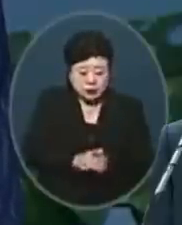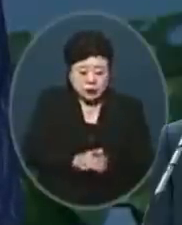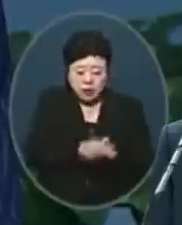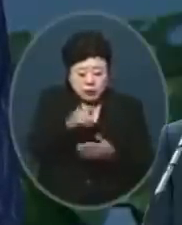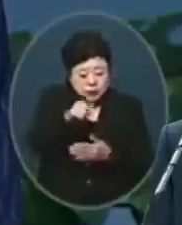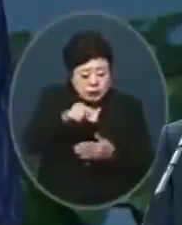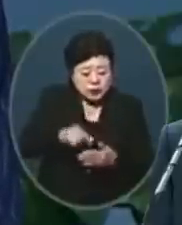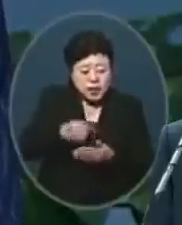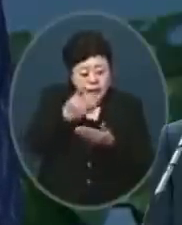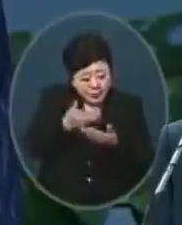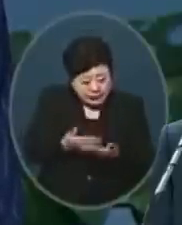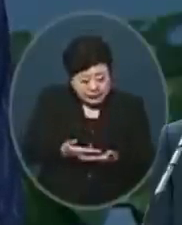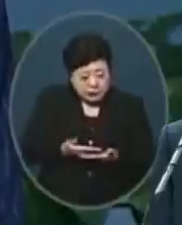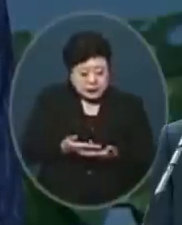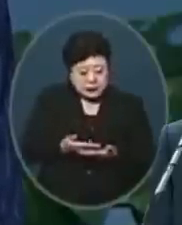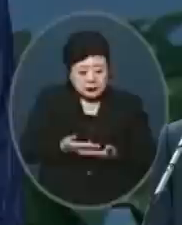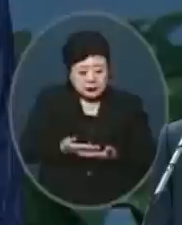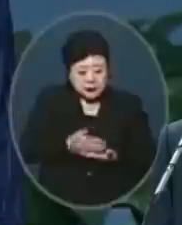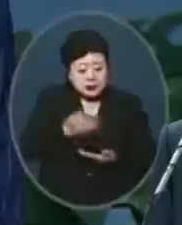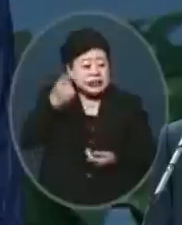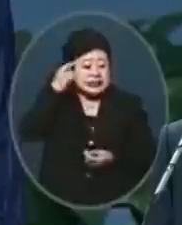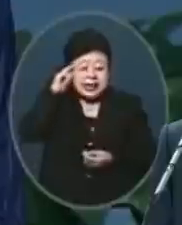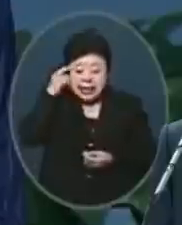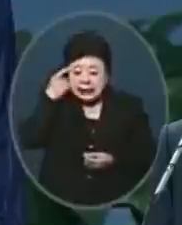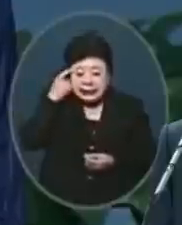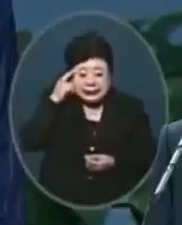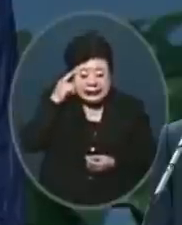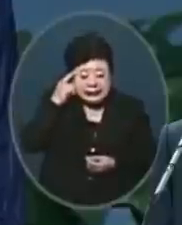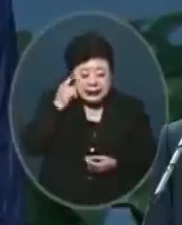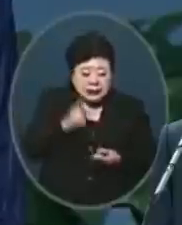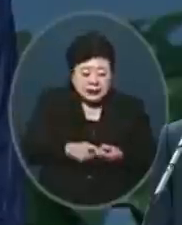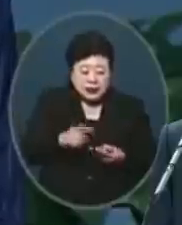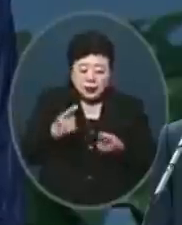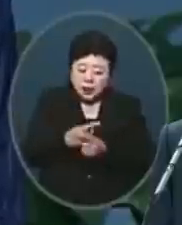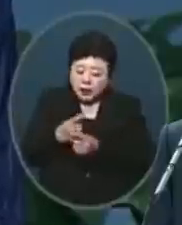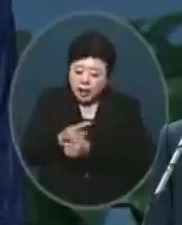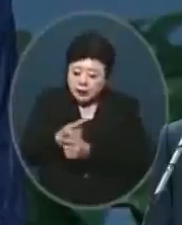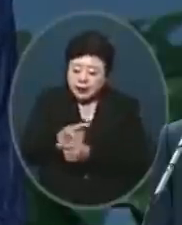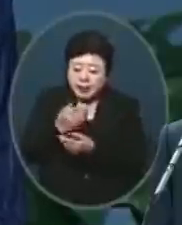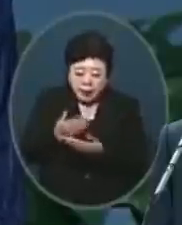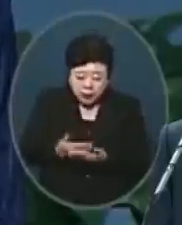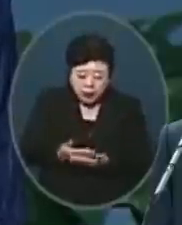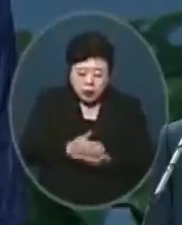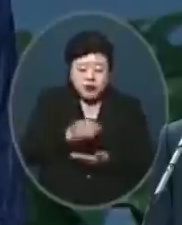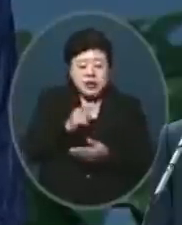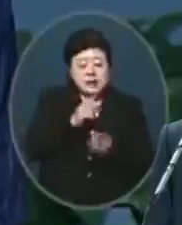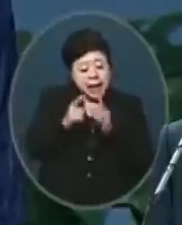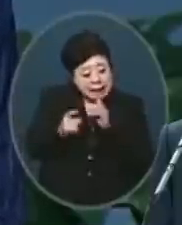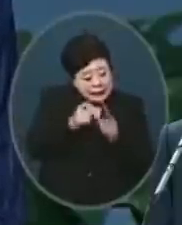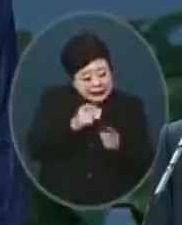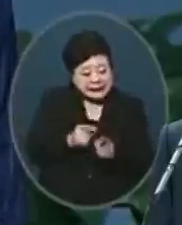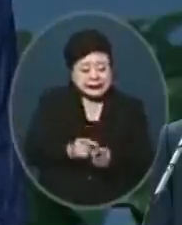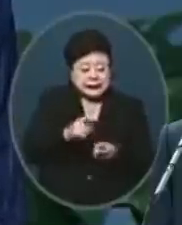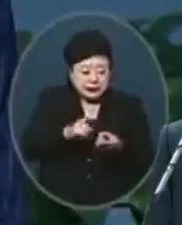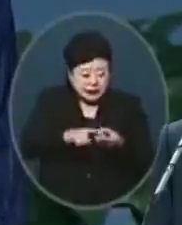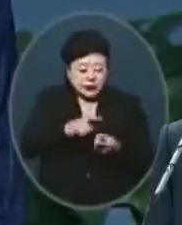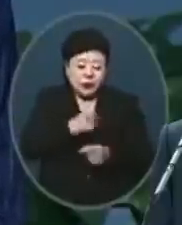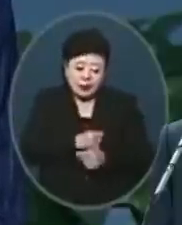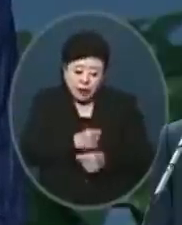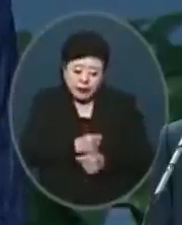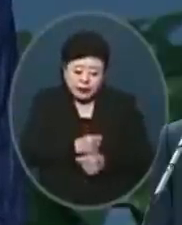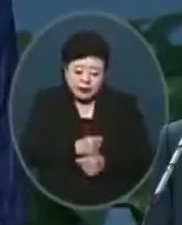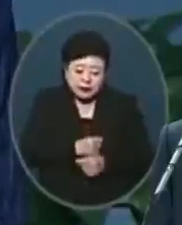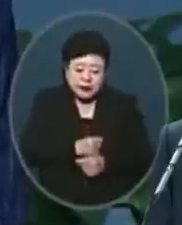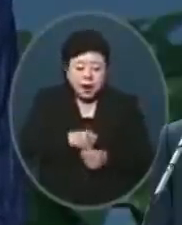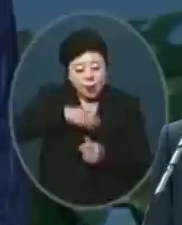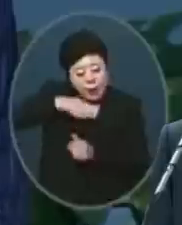우리 속에 받아들이면 우리 생각이 그렇게 변화되어 우리 말이 그렇게 하면